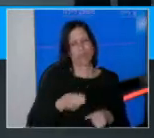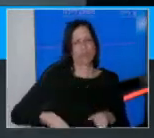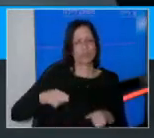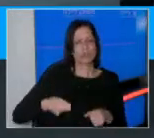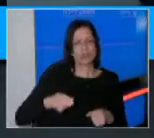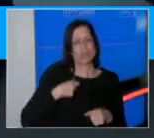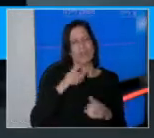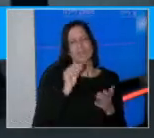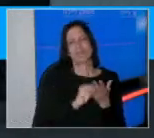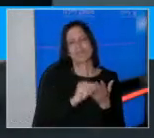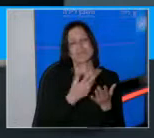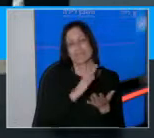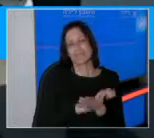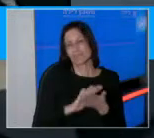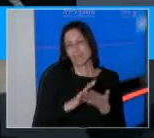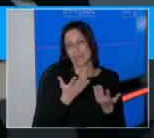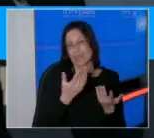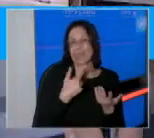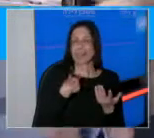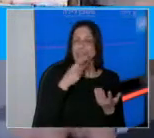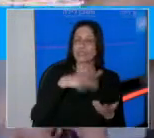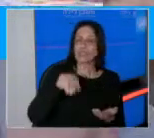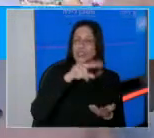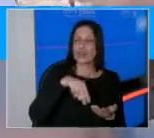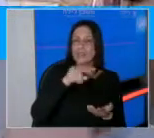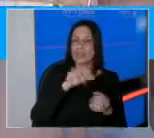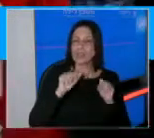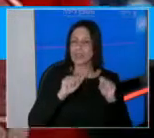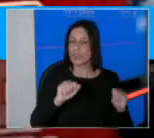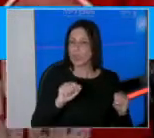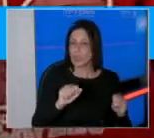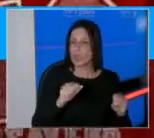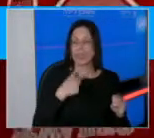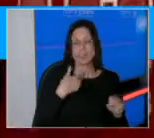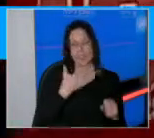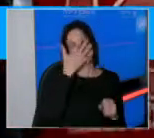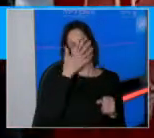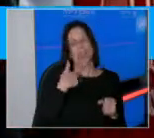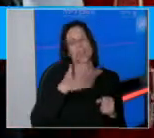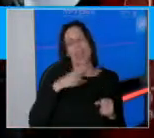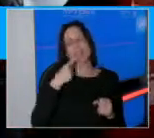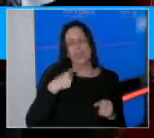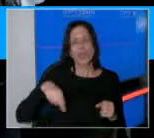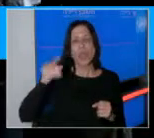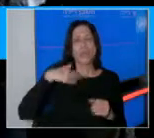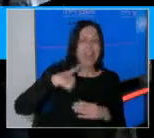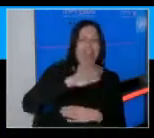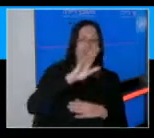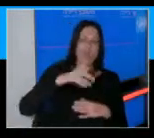פשוט, כשאני מסתובבת בסופר, במעט מאוד שאני עושה את זה עכשיו, אני ממש מתבאסת, בא לי להגיד לכולם, לכו